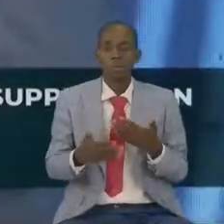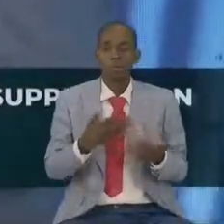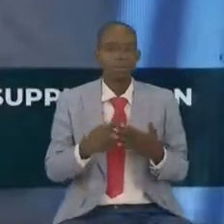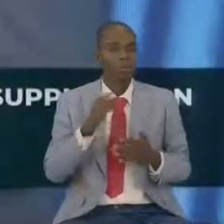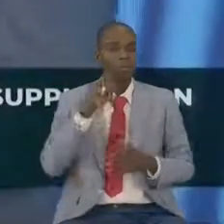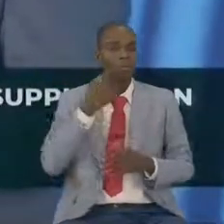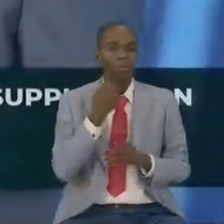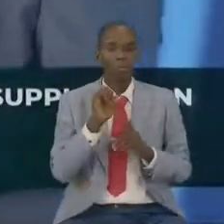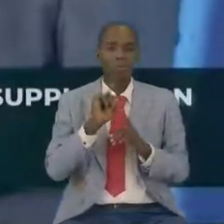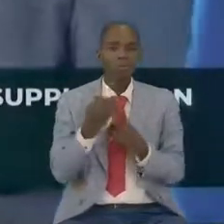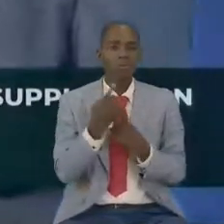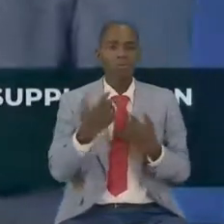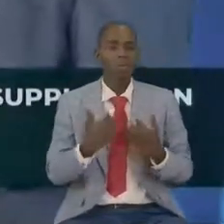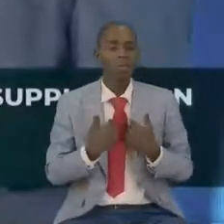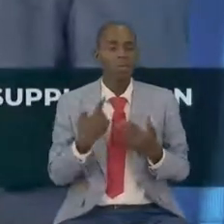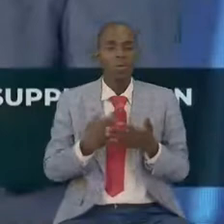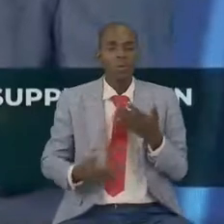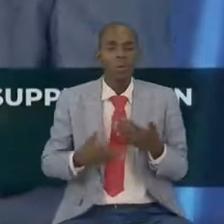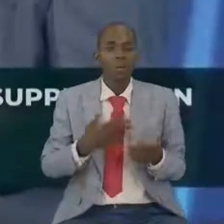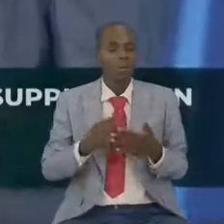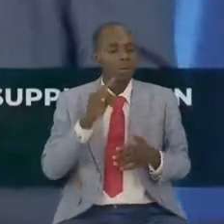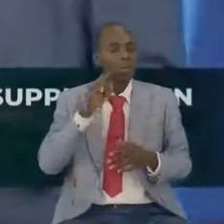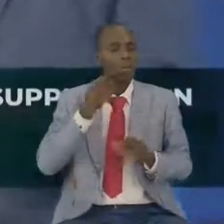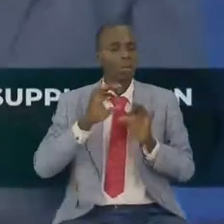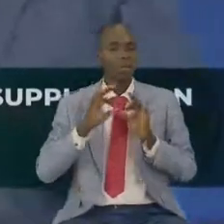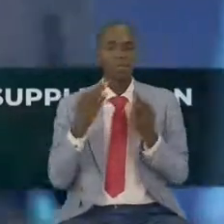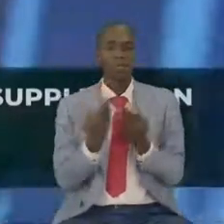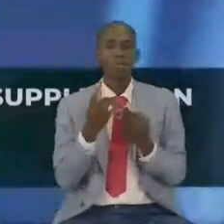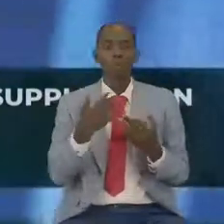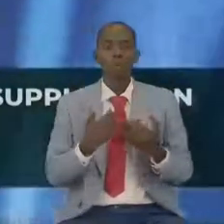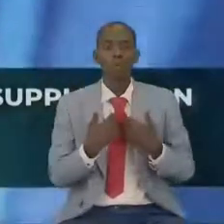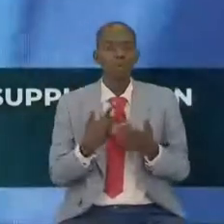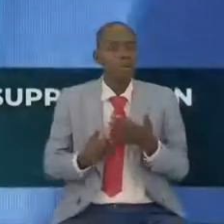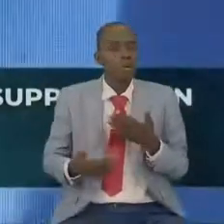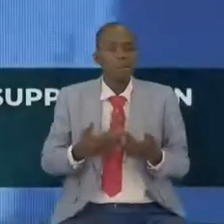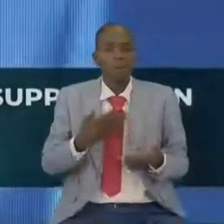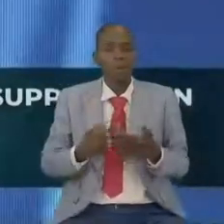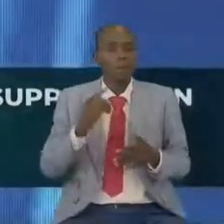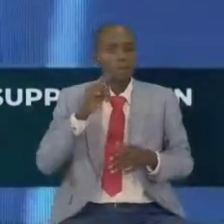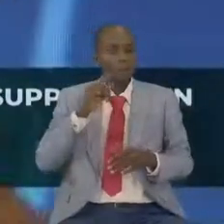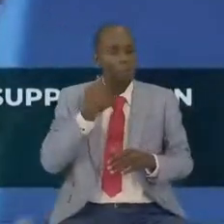la situation amère que tu as, la famille amère que tu as, quel que soit